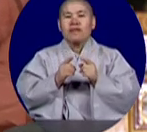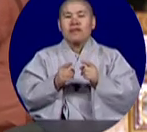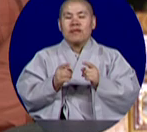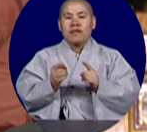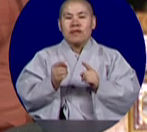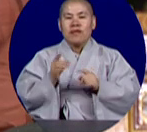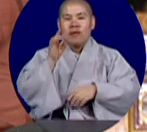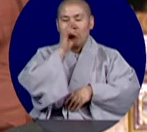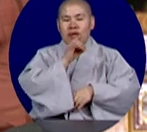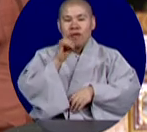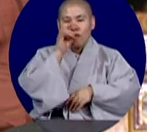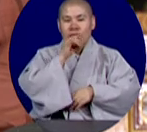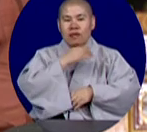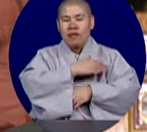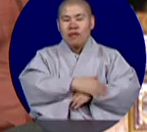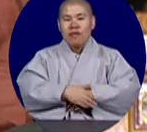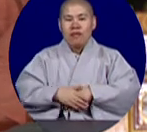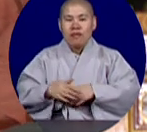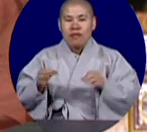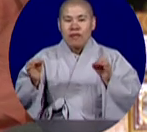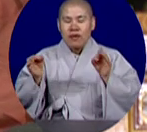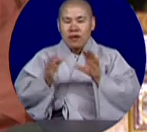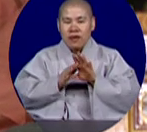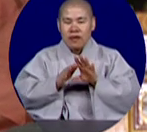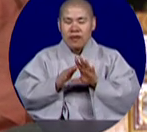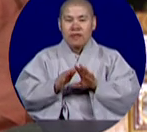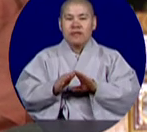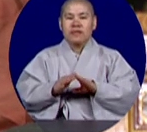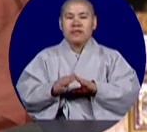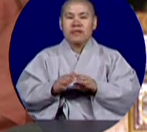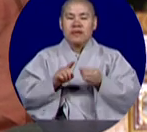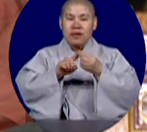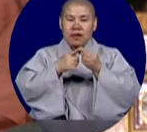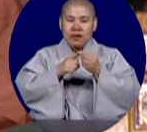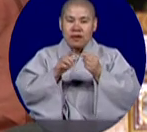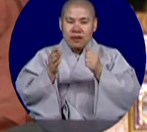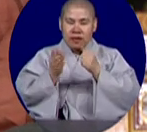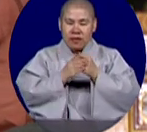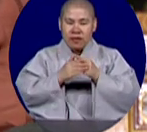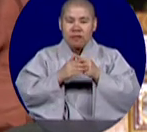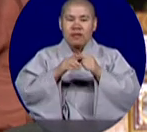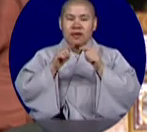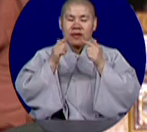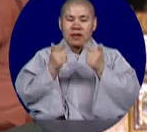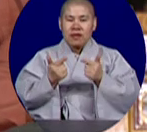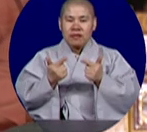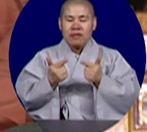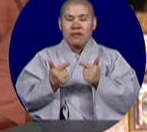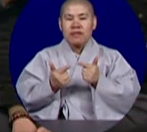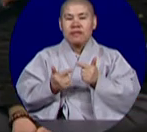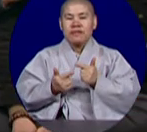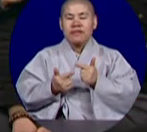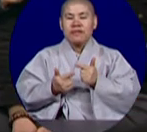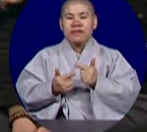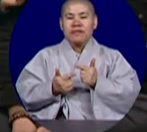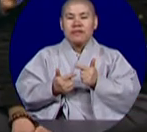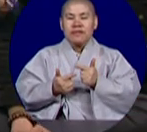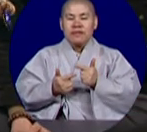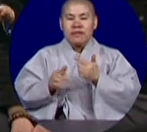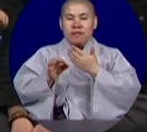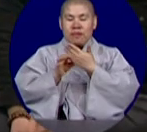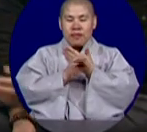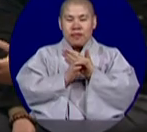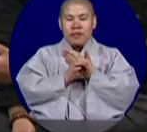그러면 그 글자 한자가 차이가 나서 그랬냐? 그렇게 따지면 큰일 나는 거예요. 그러면